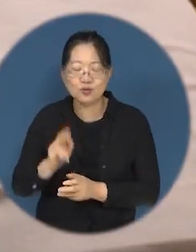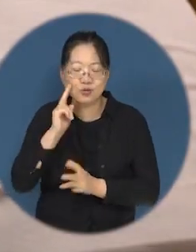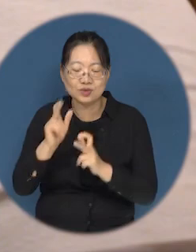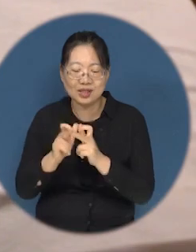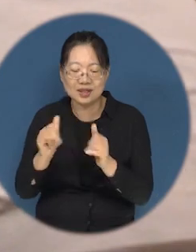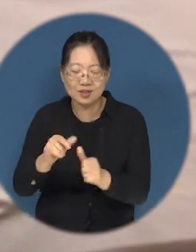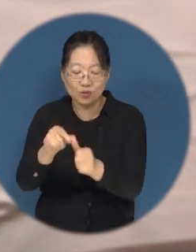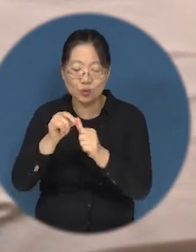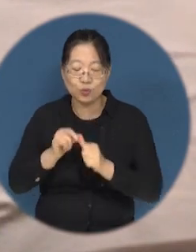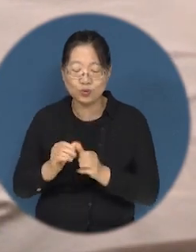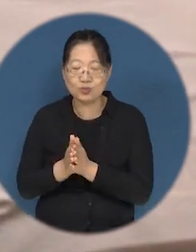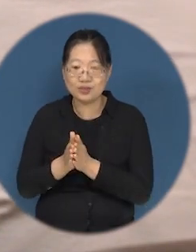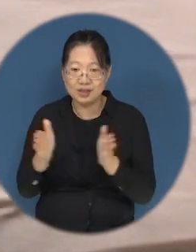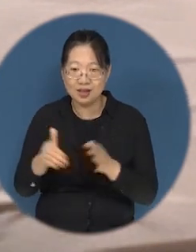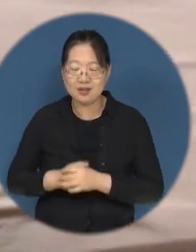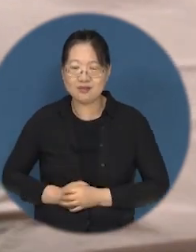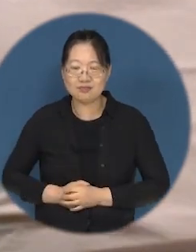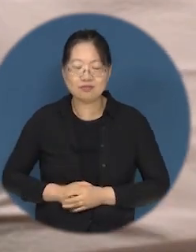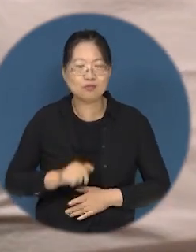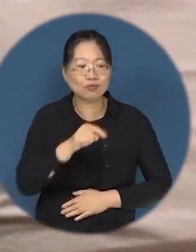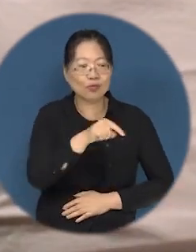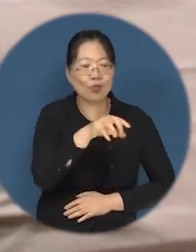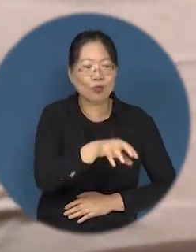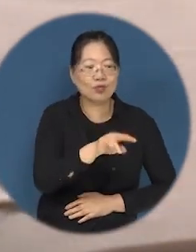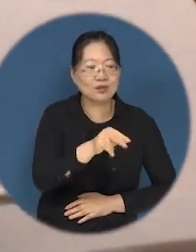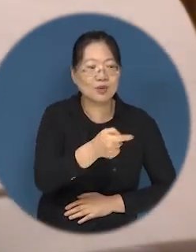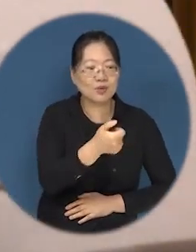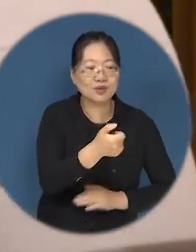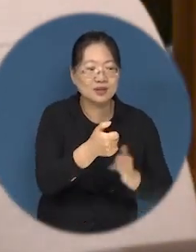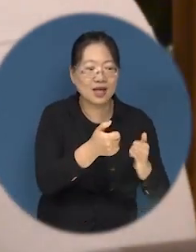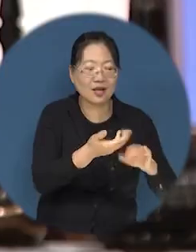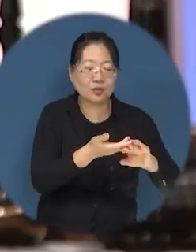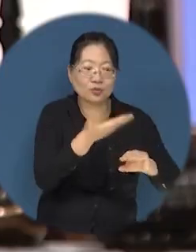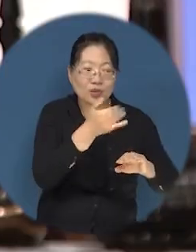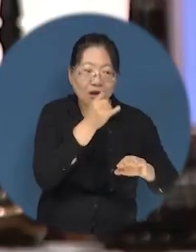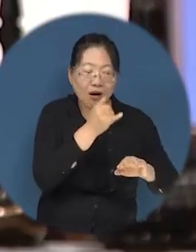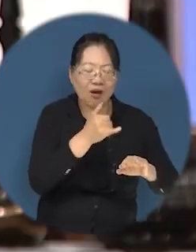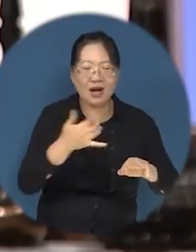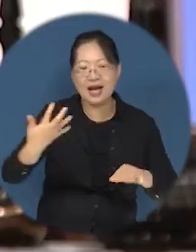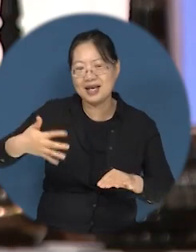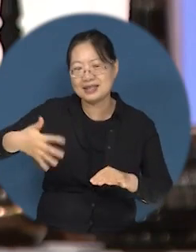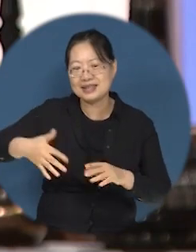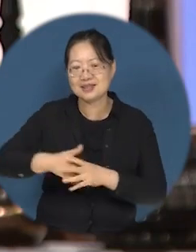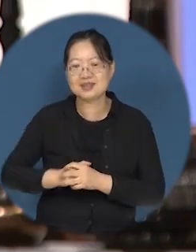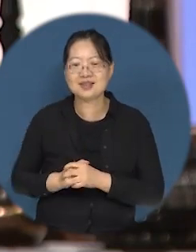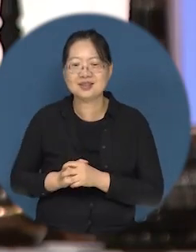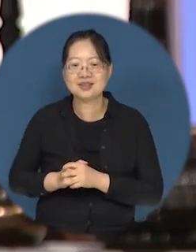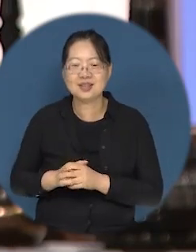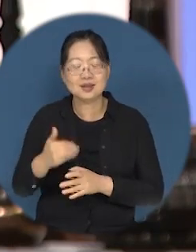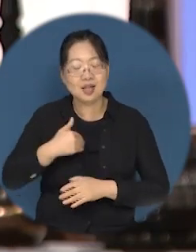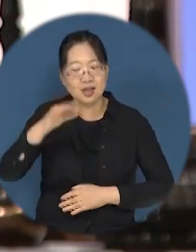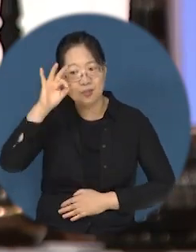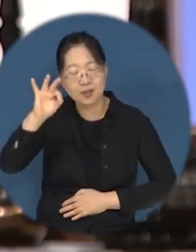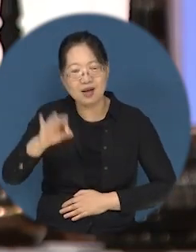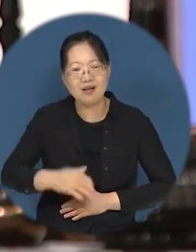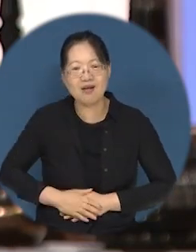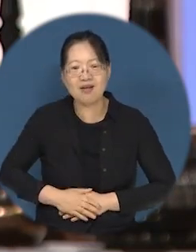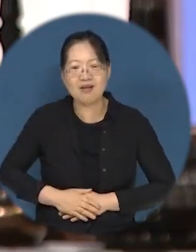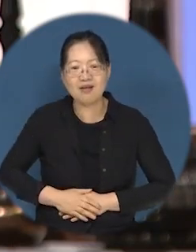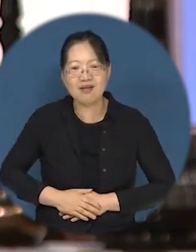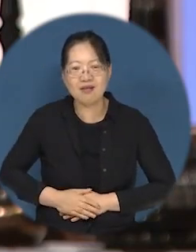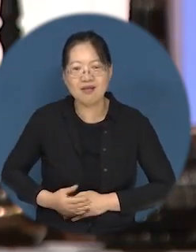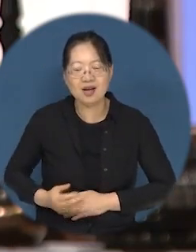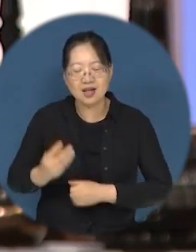중증 장애인을 고용을 하기 시작을 했는데 거기는 그럼 250명이 넘어요? 아직은 안 되는데 거기까지는 안 제가 보기에는 아마